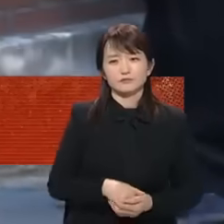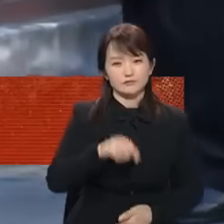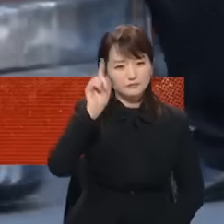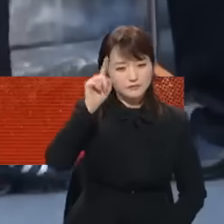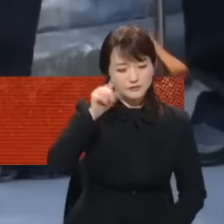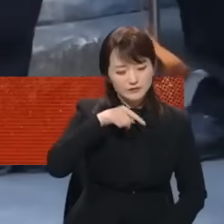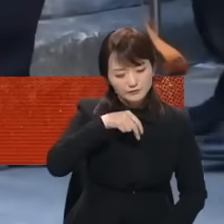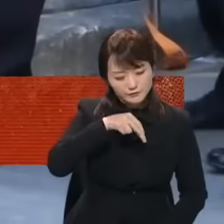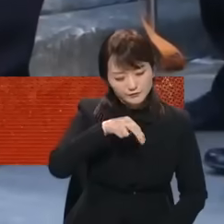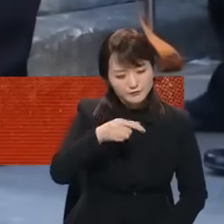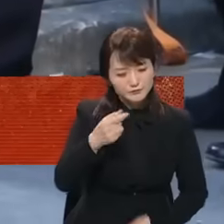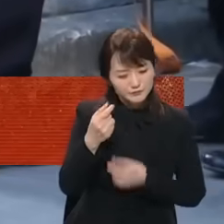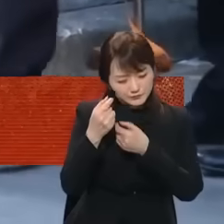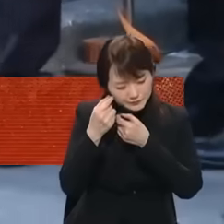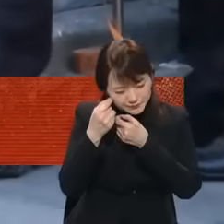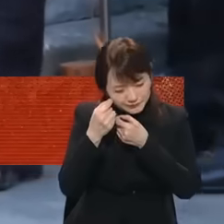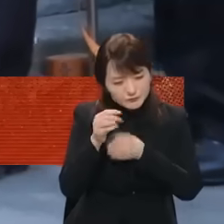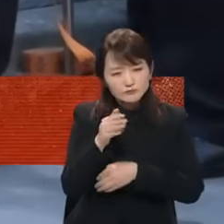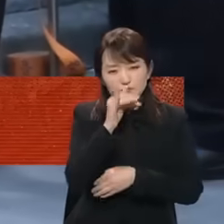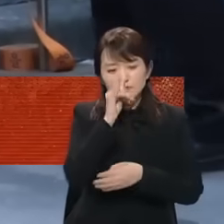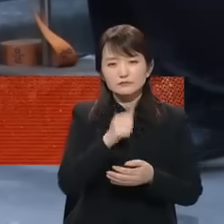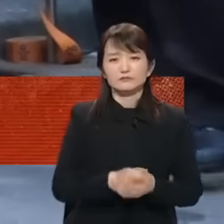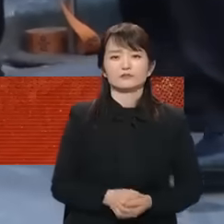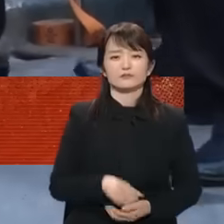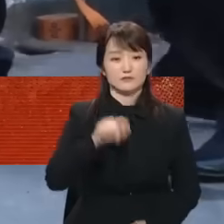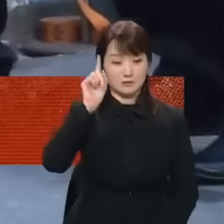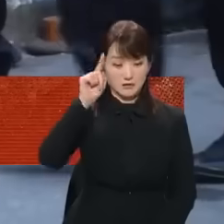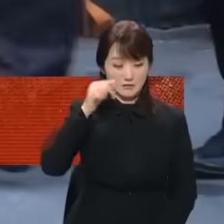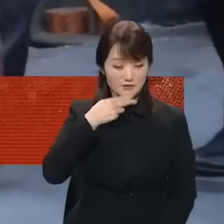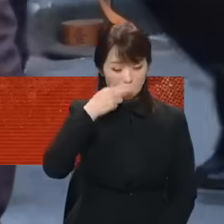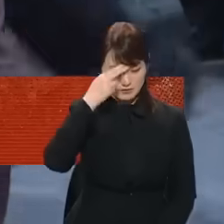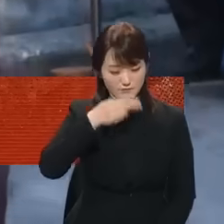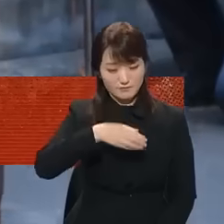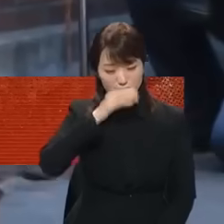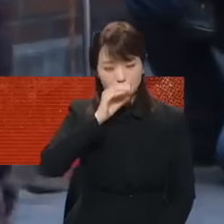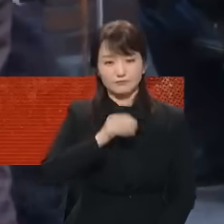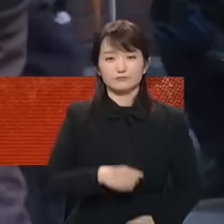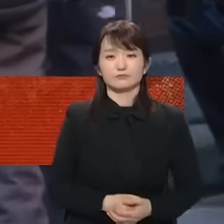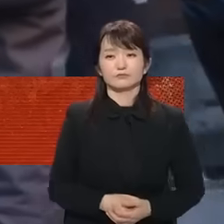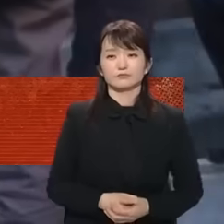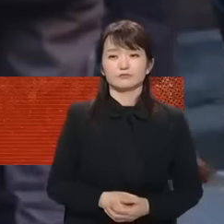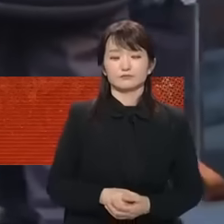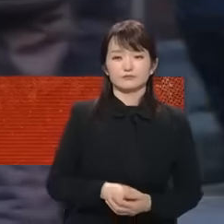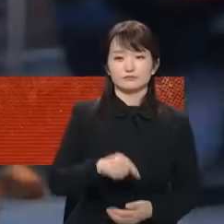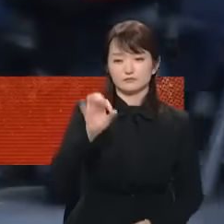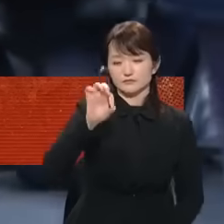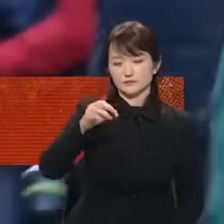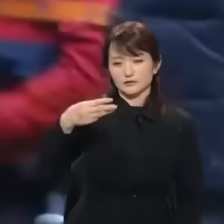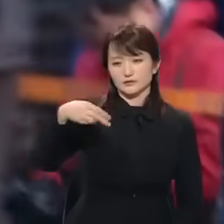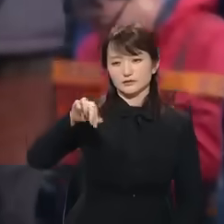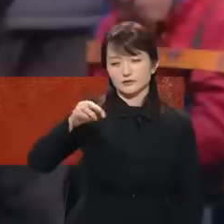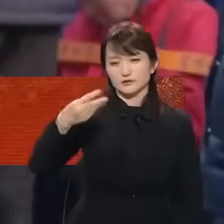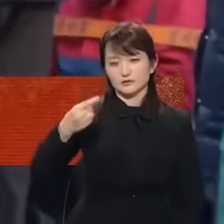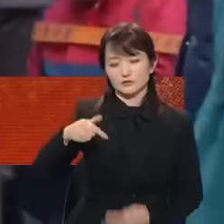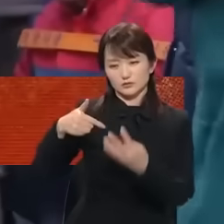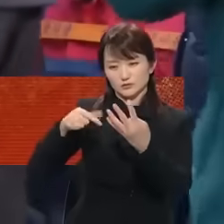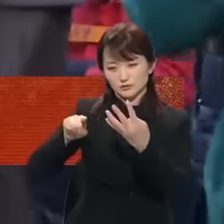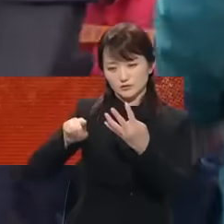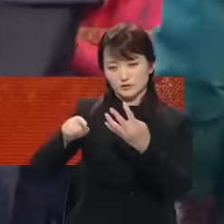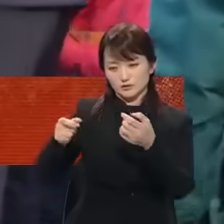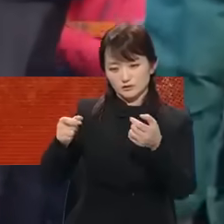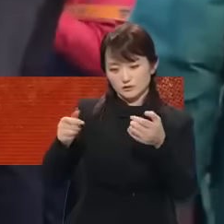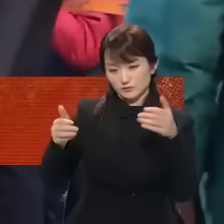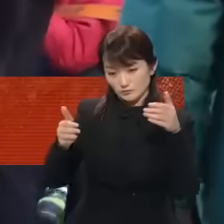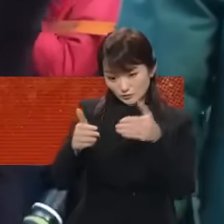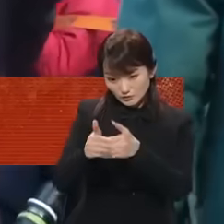알코올 중독 수준이었는데 그러는 와중에 매일같이 또 술을 마셨다고 합니다 그렇게 을지로 자가에 이르러서도 역시나 노숙인들이